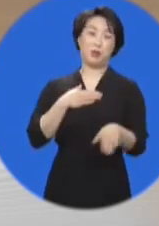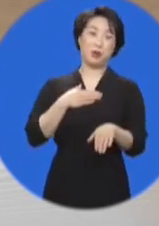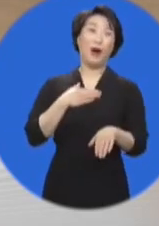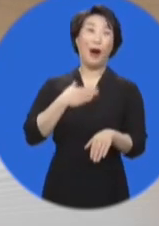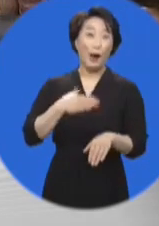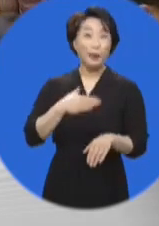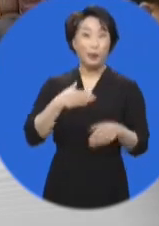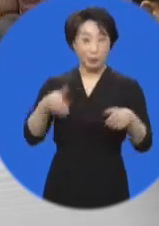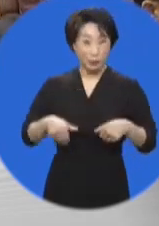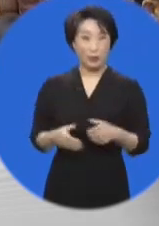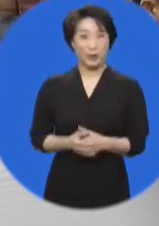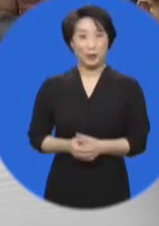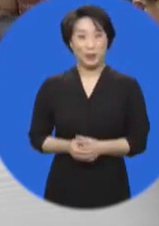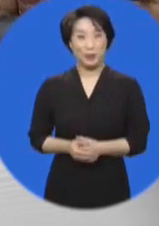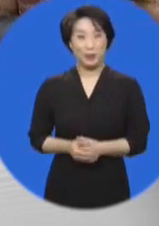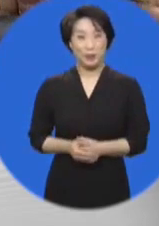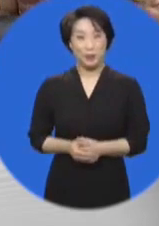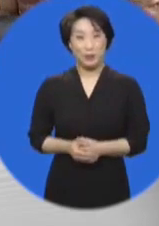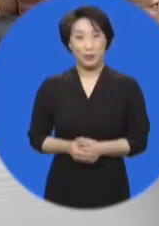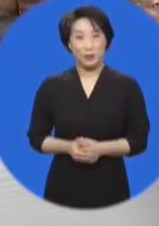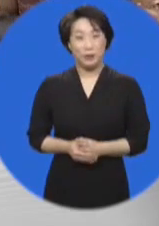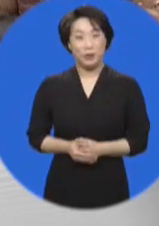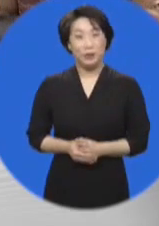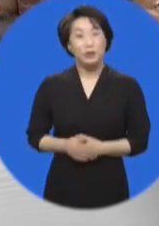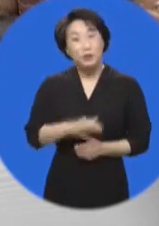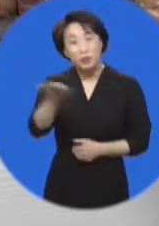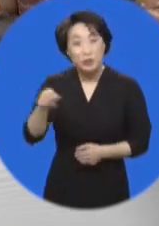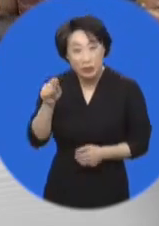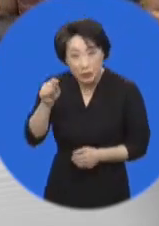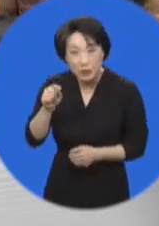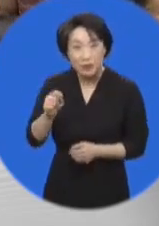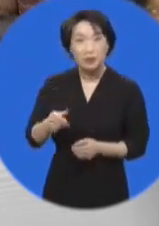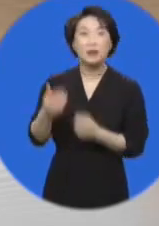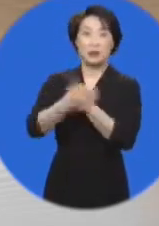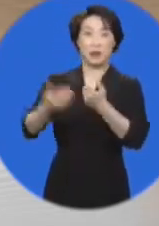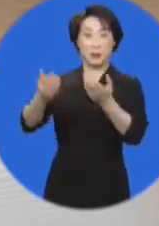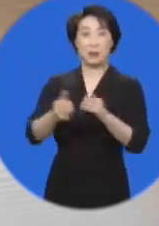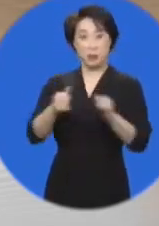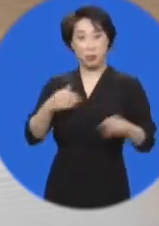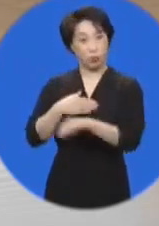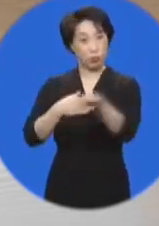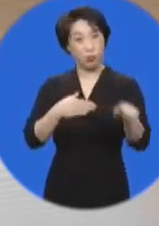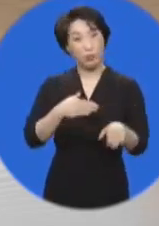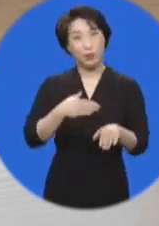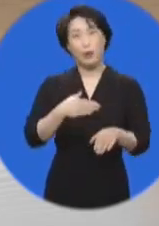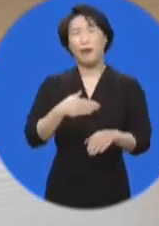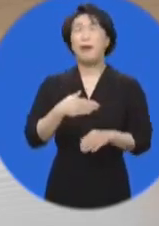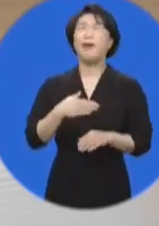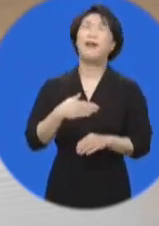알아야 합니다. 우리가 이런 은혜를 입은 사람이요. 참